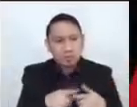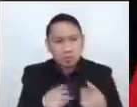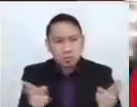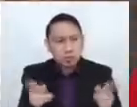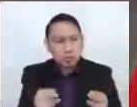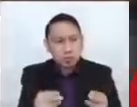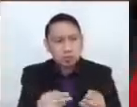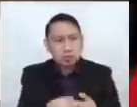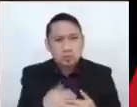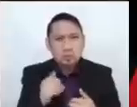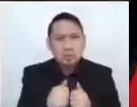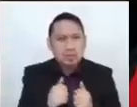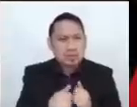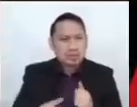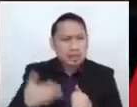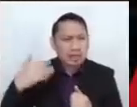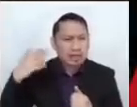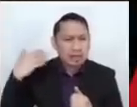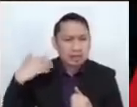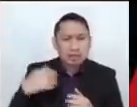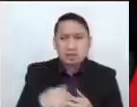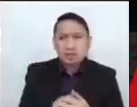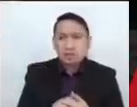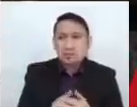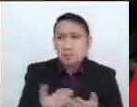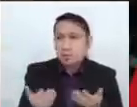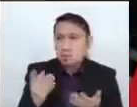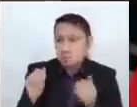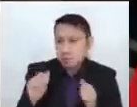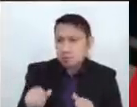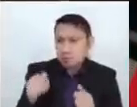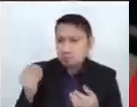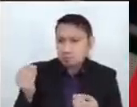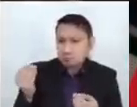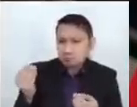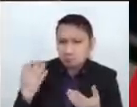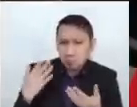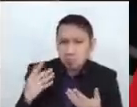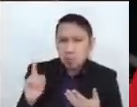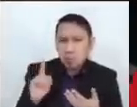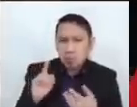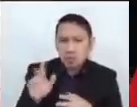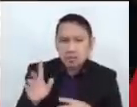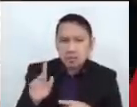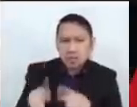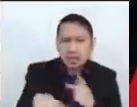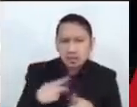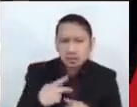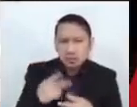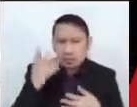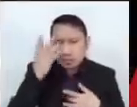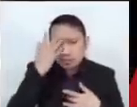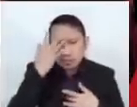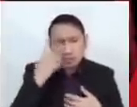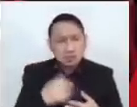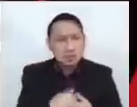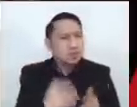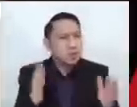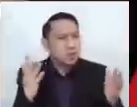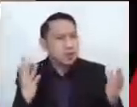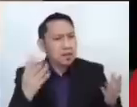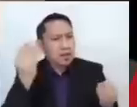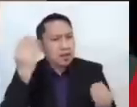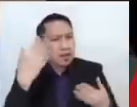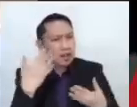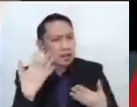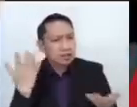daw yung, kung pwede nyo sabihin sa amin, ano daw yung sakit niya noong mga panahon na yon? Hindi rin kami sinasabihan eh. Ah, okay. Oo,